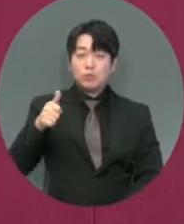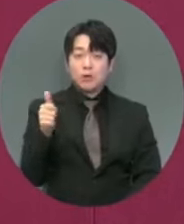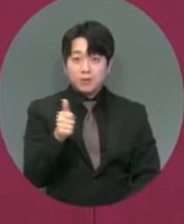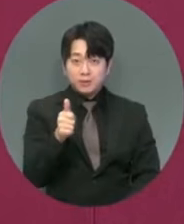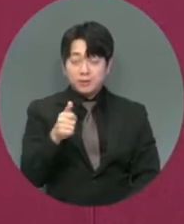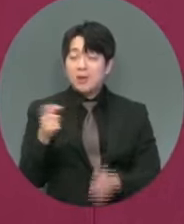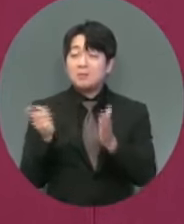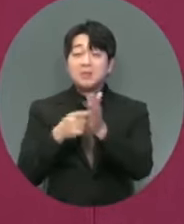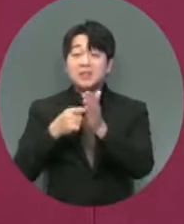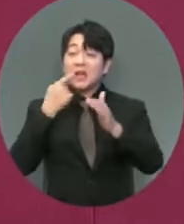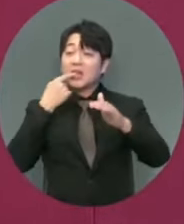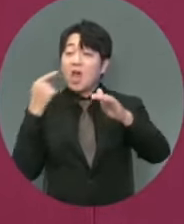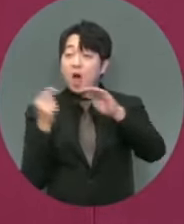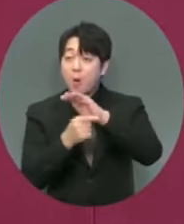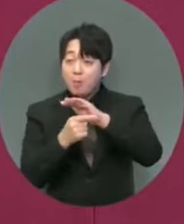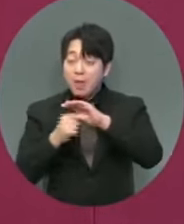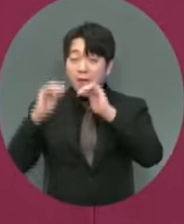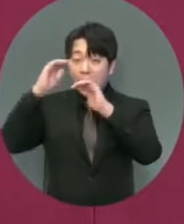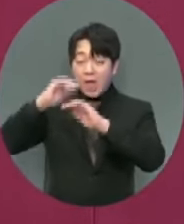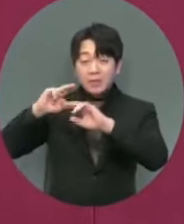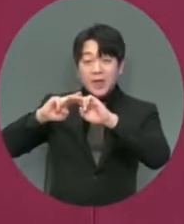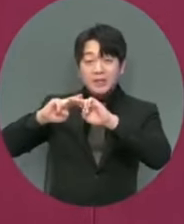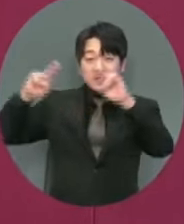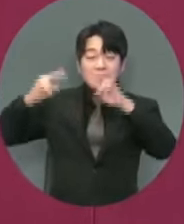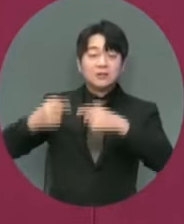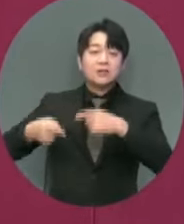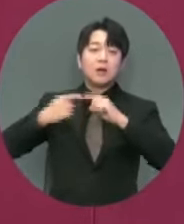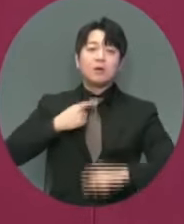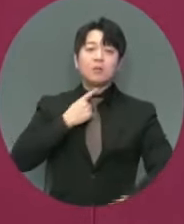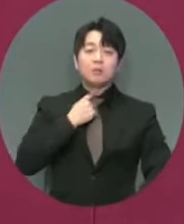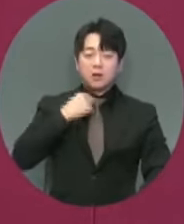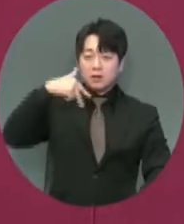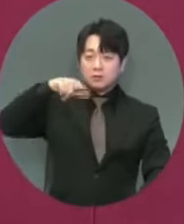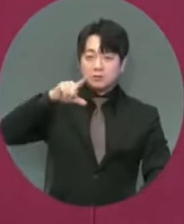비상계엄 해제 요구 결의안에 참석한 정성국 의원,